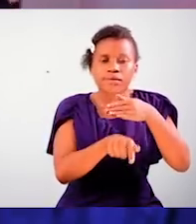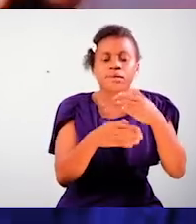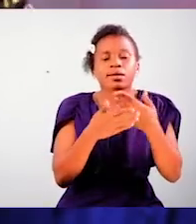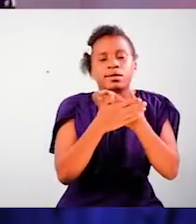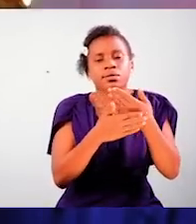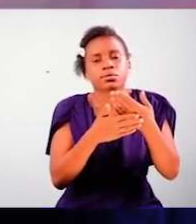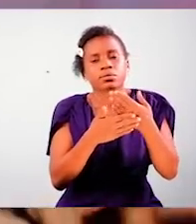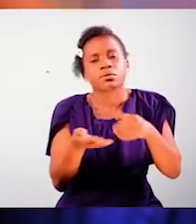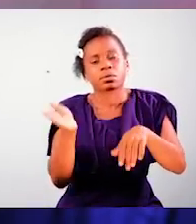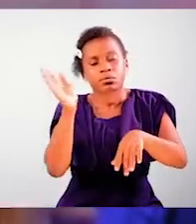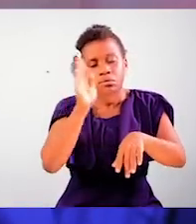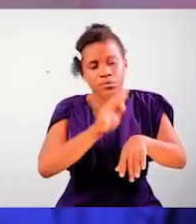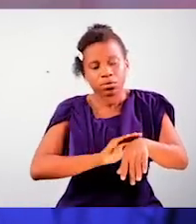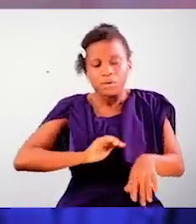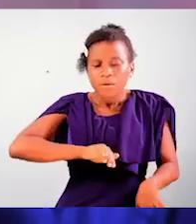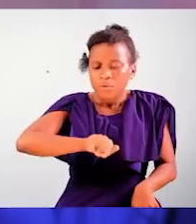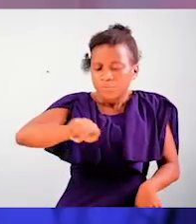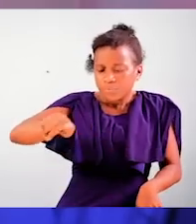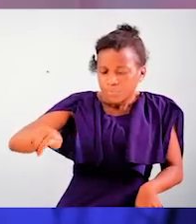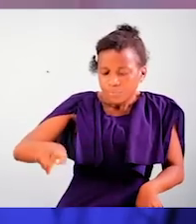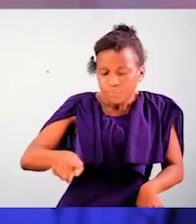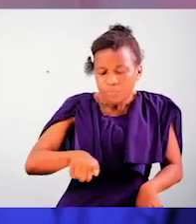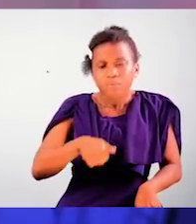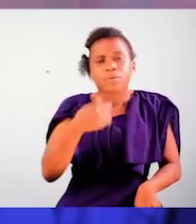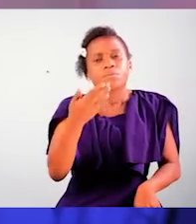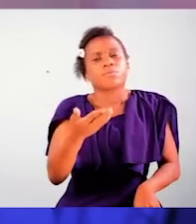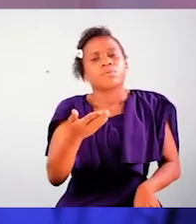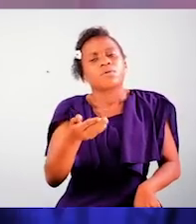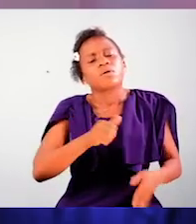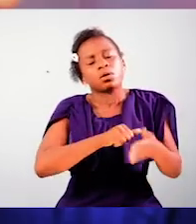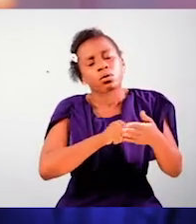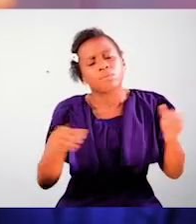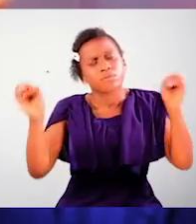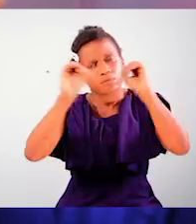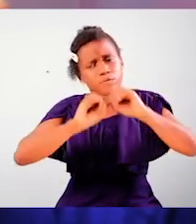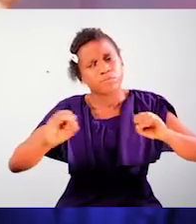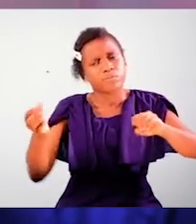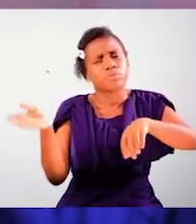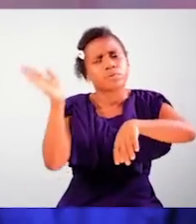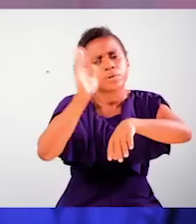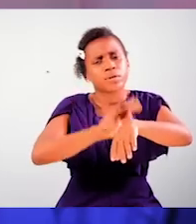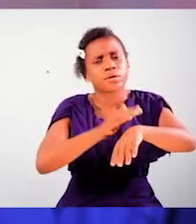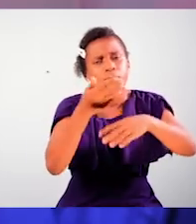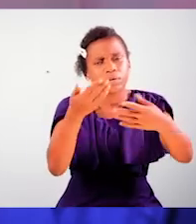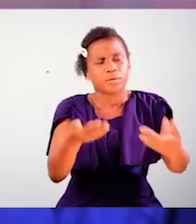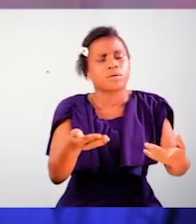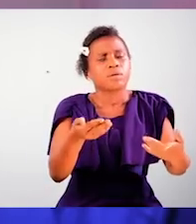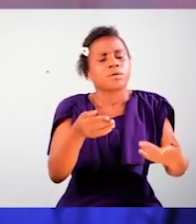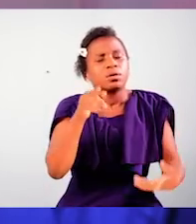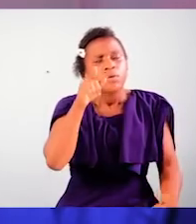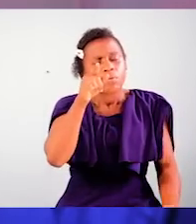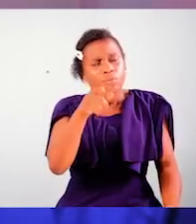wanaziiba, kulipa makandarasi hawalipi. Nikuulize kitu kimoja. Leo unadaiwaje riba bilioni